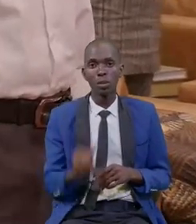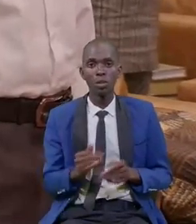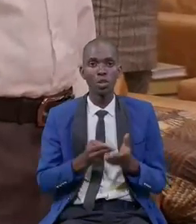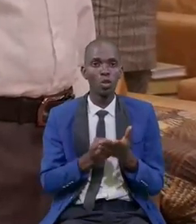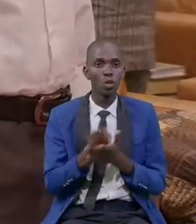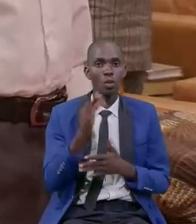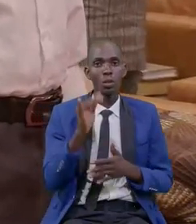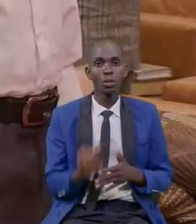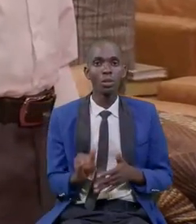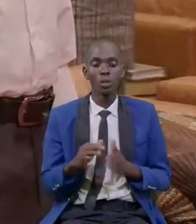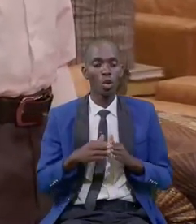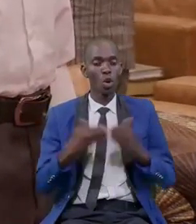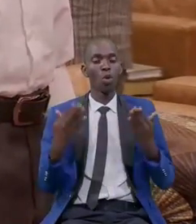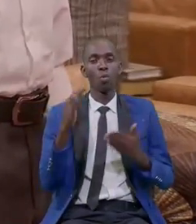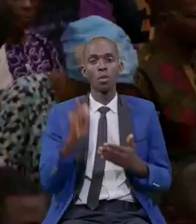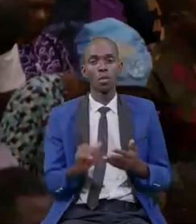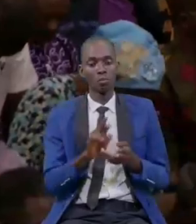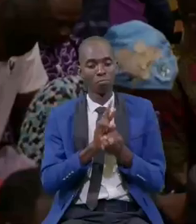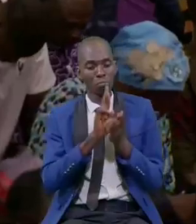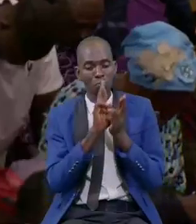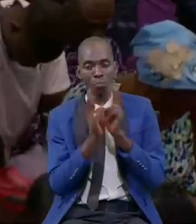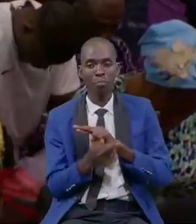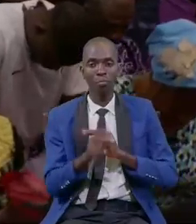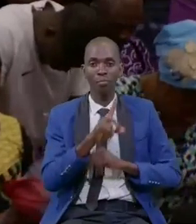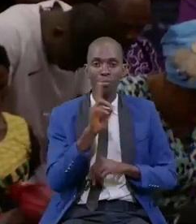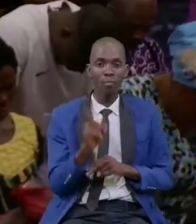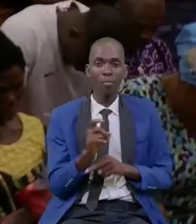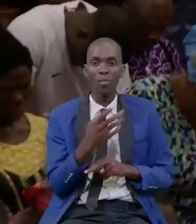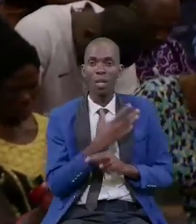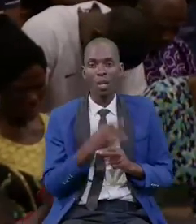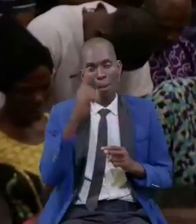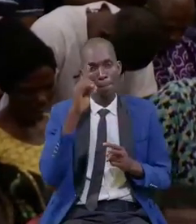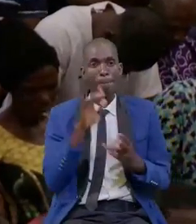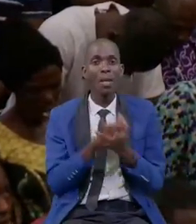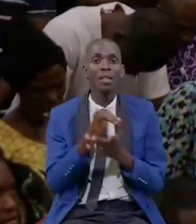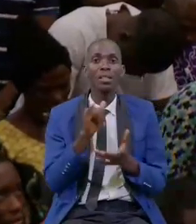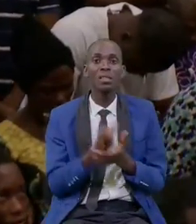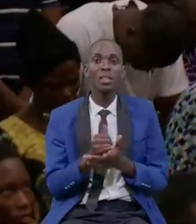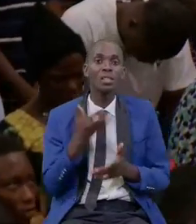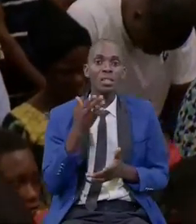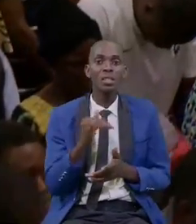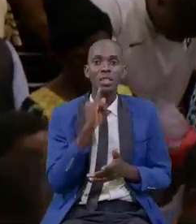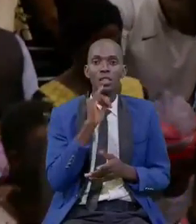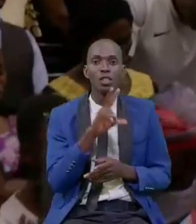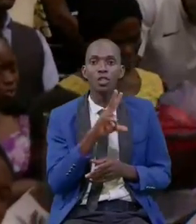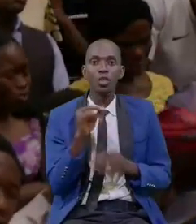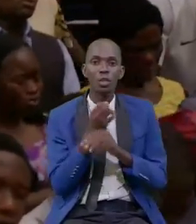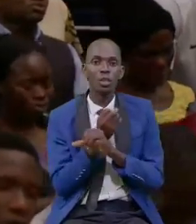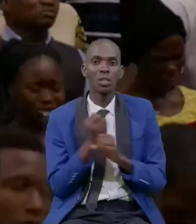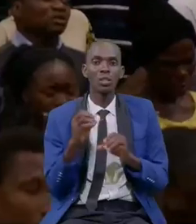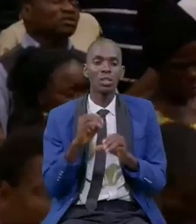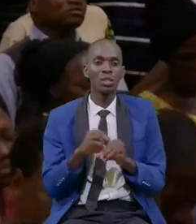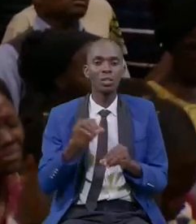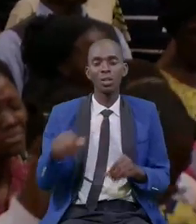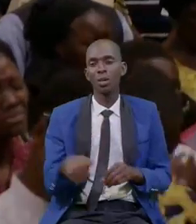c'est de se repentir sincèrement, honnêtement, et croire qu'il n'y a de